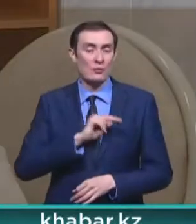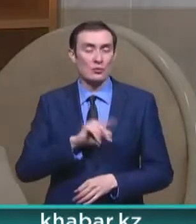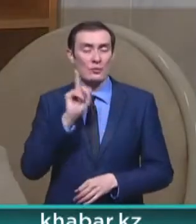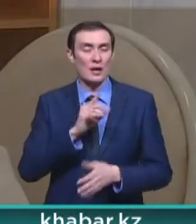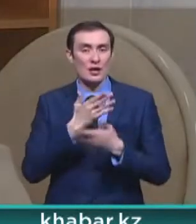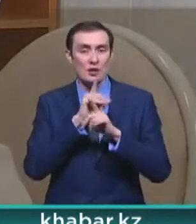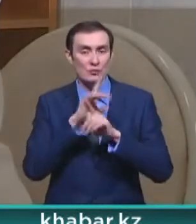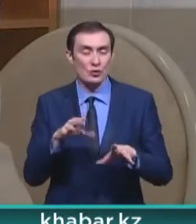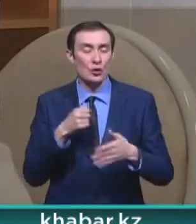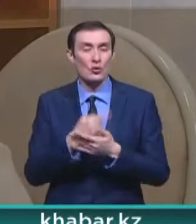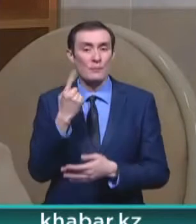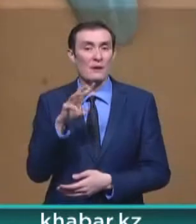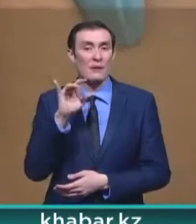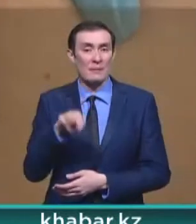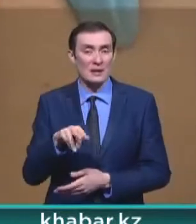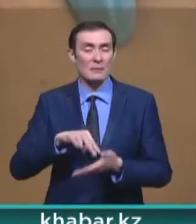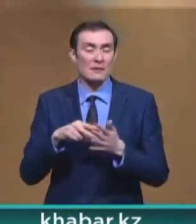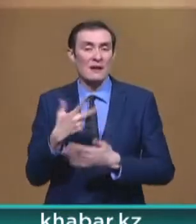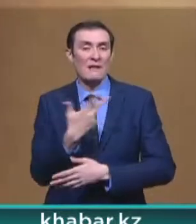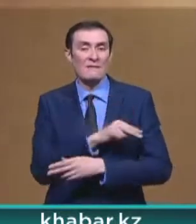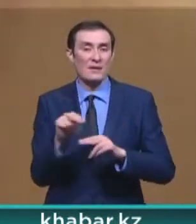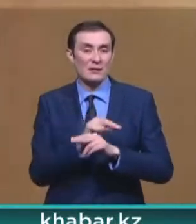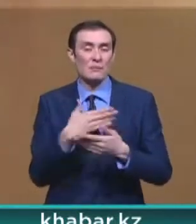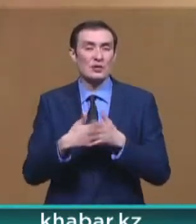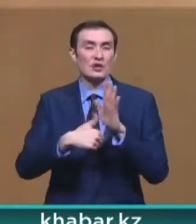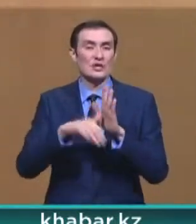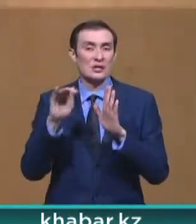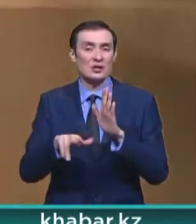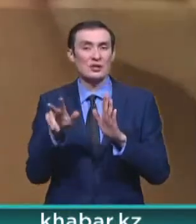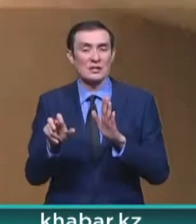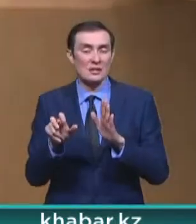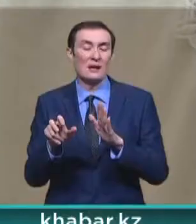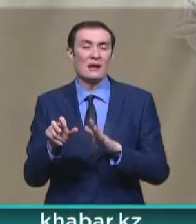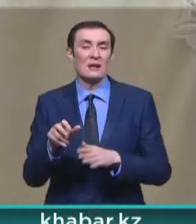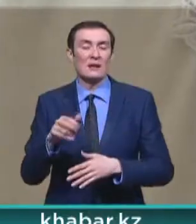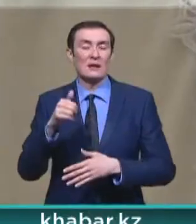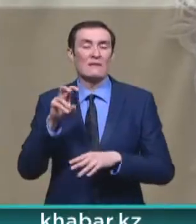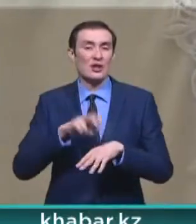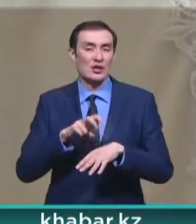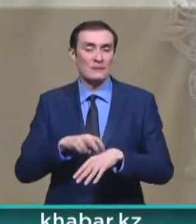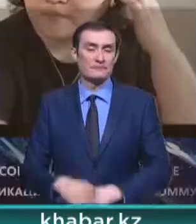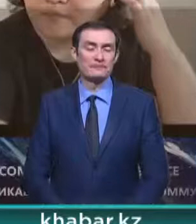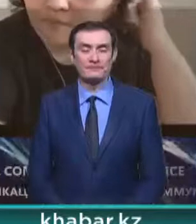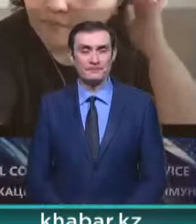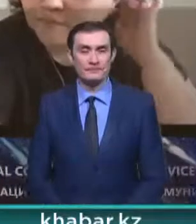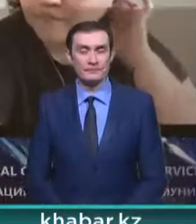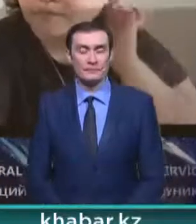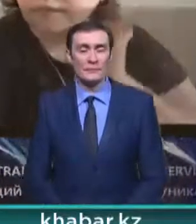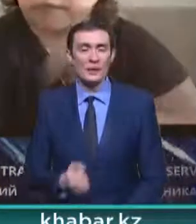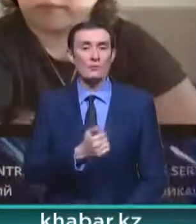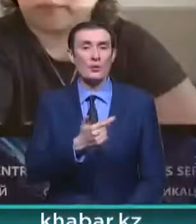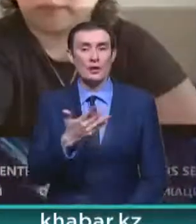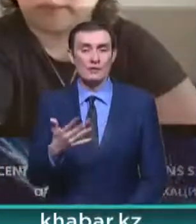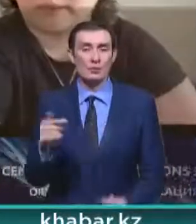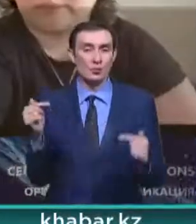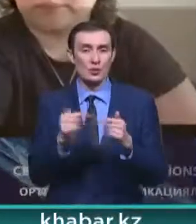будет. Отмечу, до 1 марта планируется вакцинировать около 6300 столичных врачей. По количеству